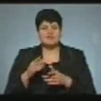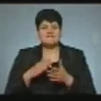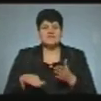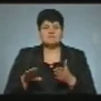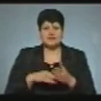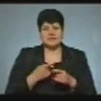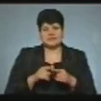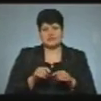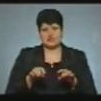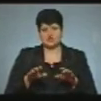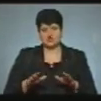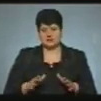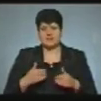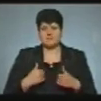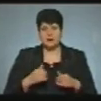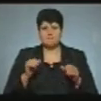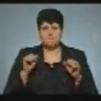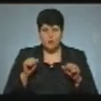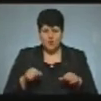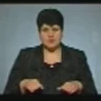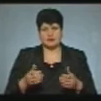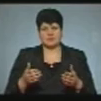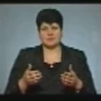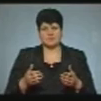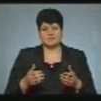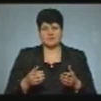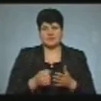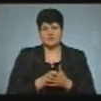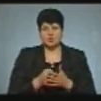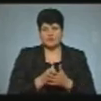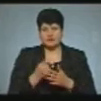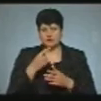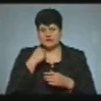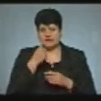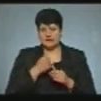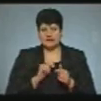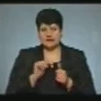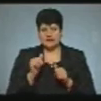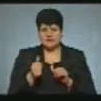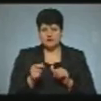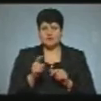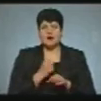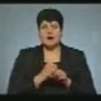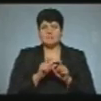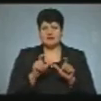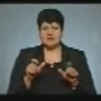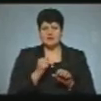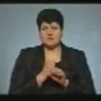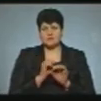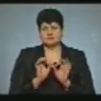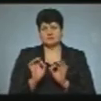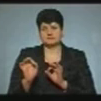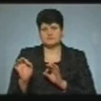це рішення і ми могли принаймні пролонгувати на рік, щоб аптека працювала в звичайному